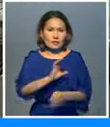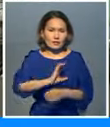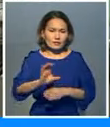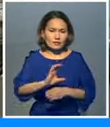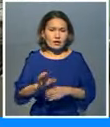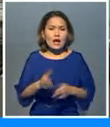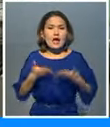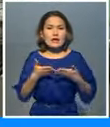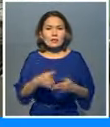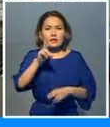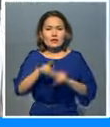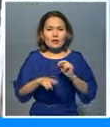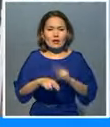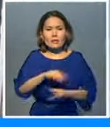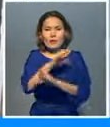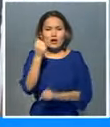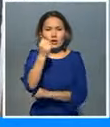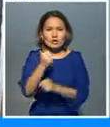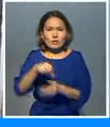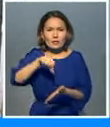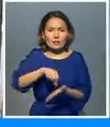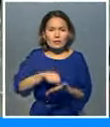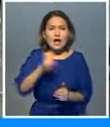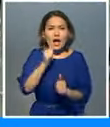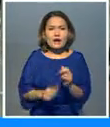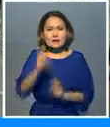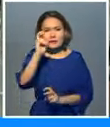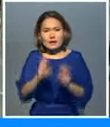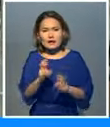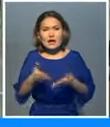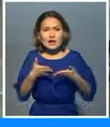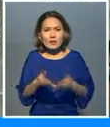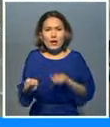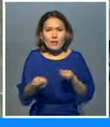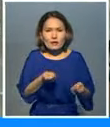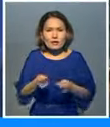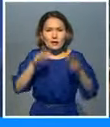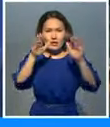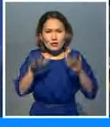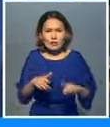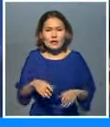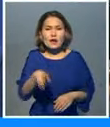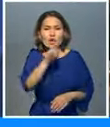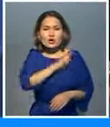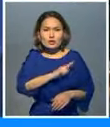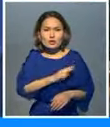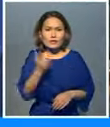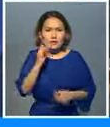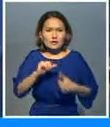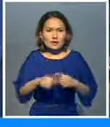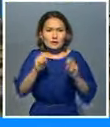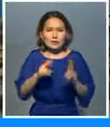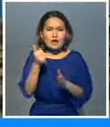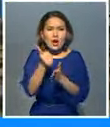Кеме құрастыруға зауыттағы барлық жұмысшы жұмылдырылған. Әр цехта кемені басқару бағдарлауға қажет қондырғылармен қатар қалыпты жұмысын қамтамасыз ететін